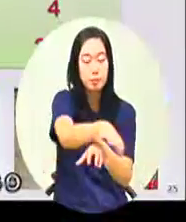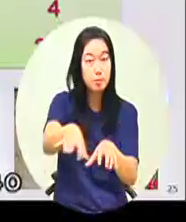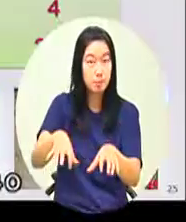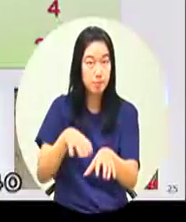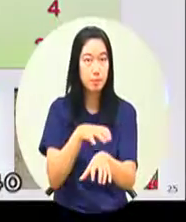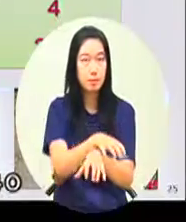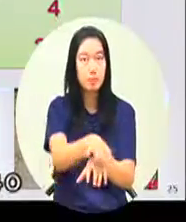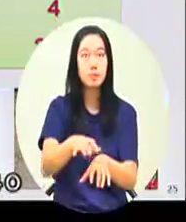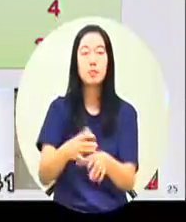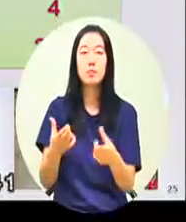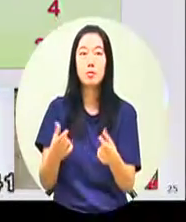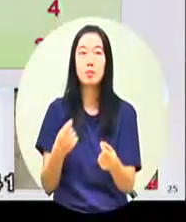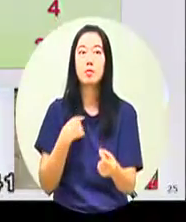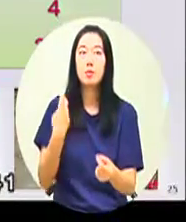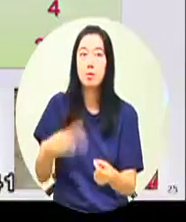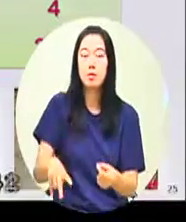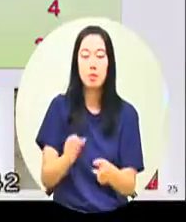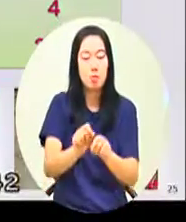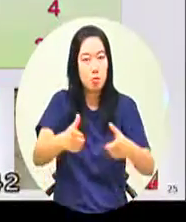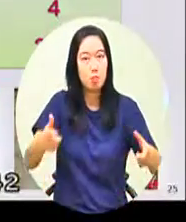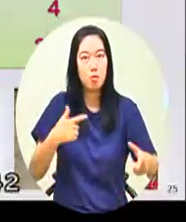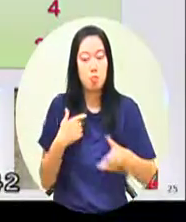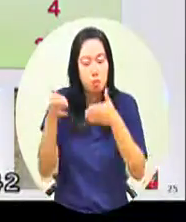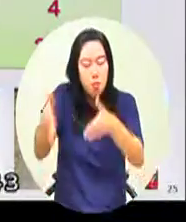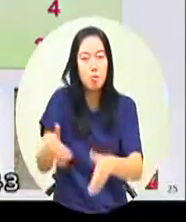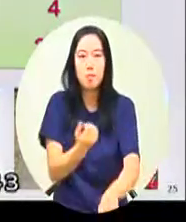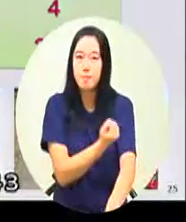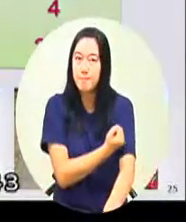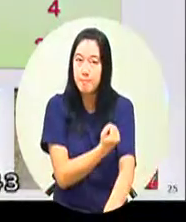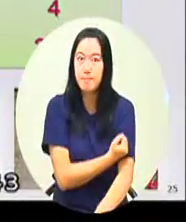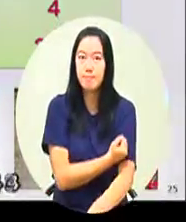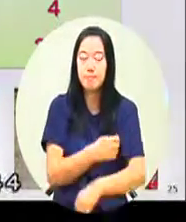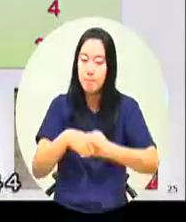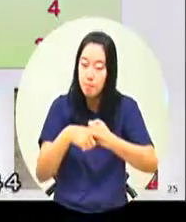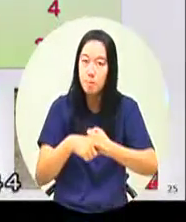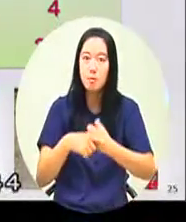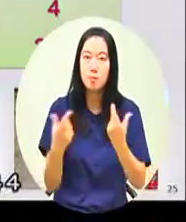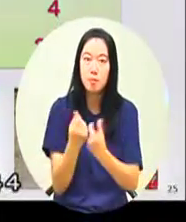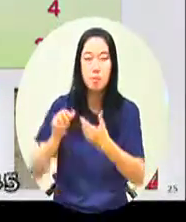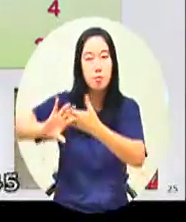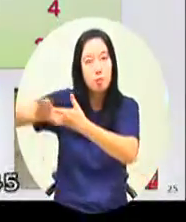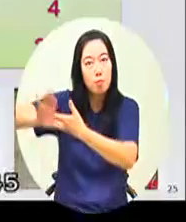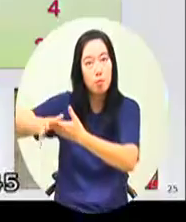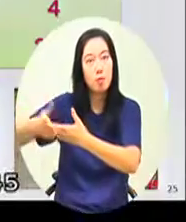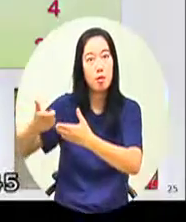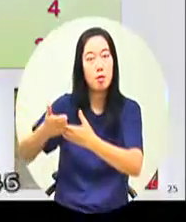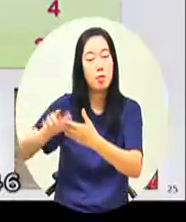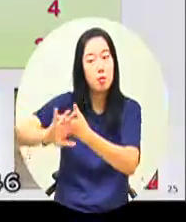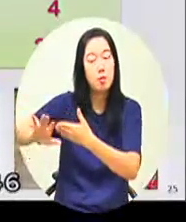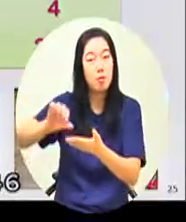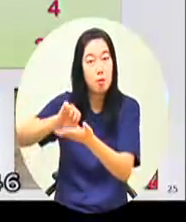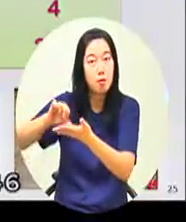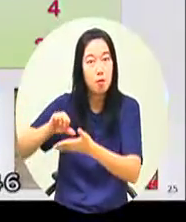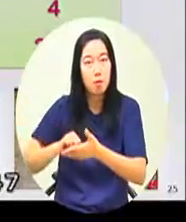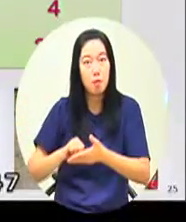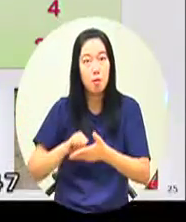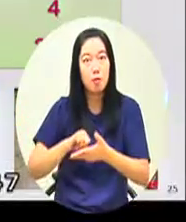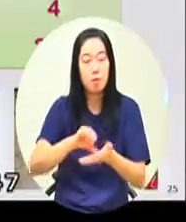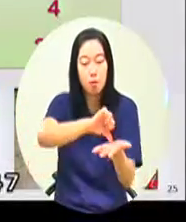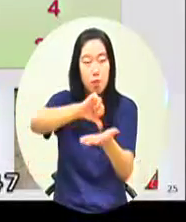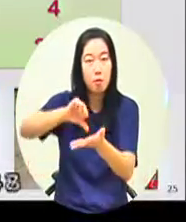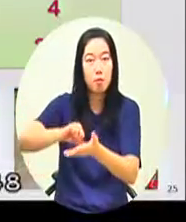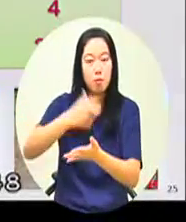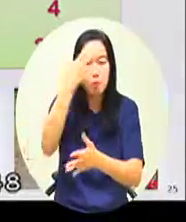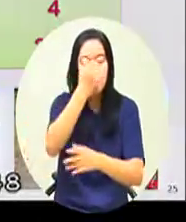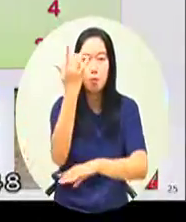物保育生态多样性的方面呢来下苦功。例如移植的外来种管理维护呢，606棵的特定纪念老树